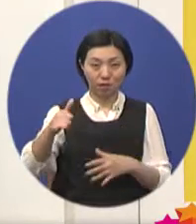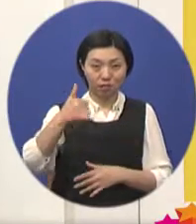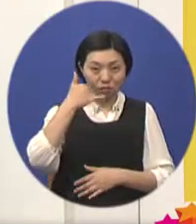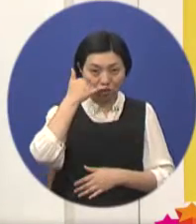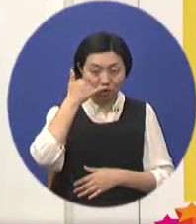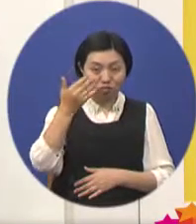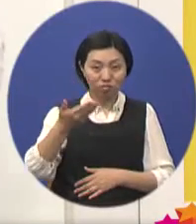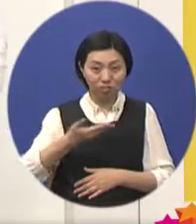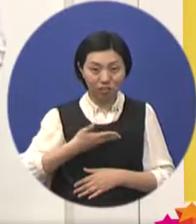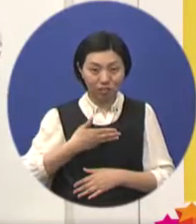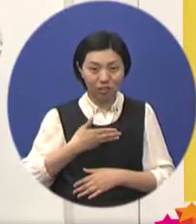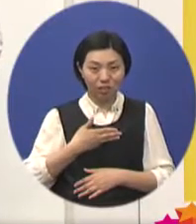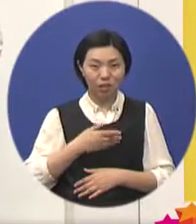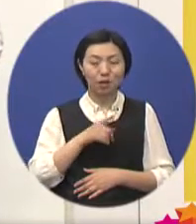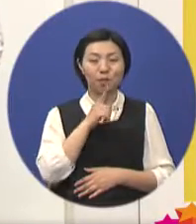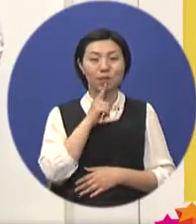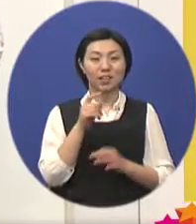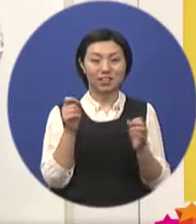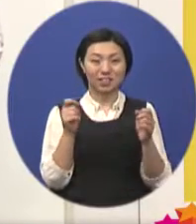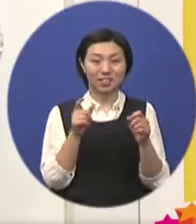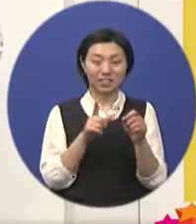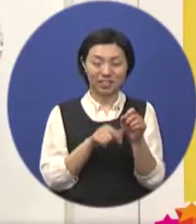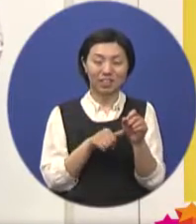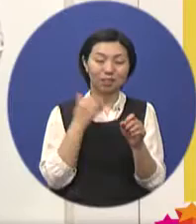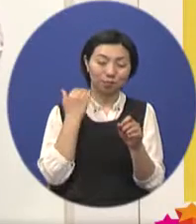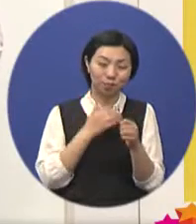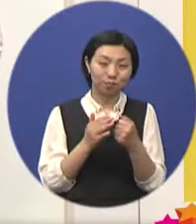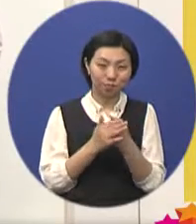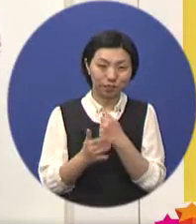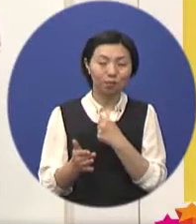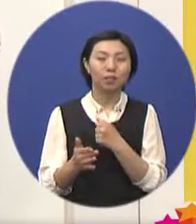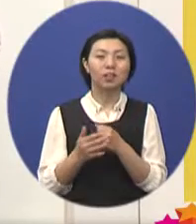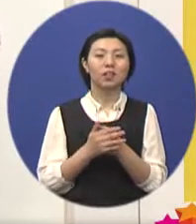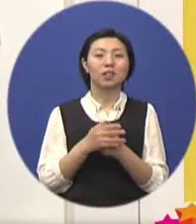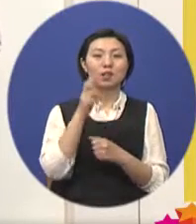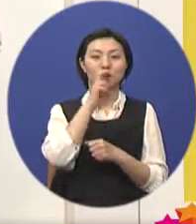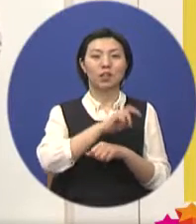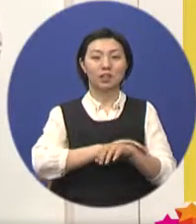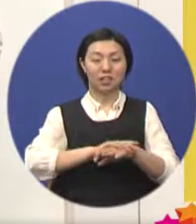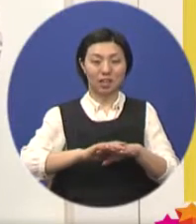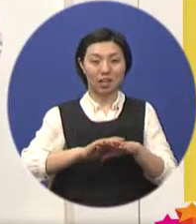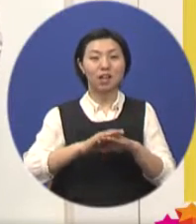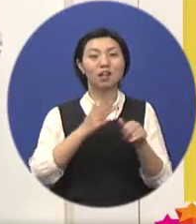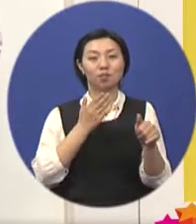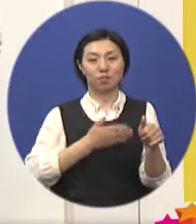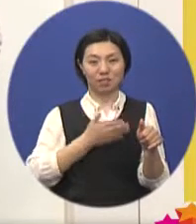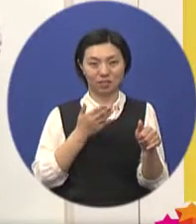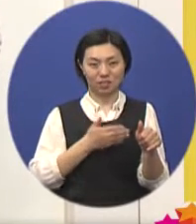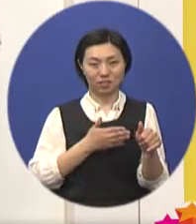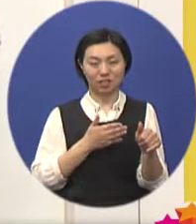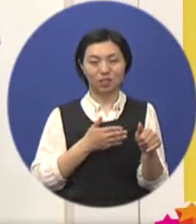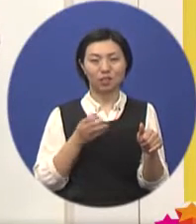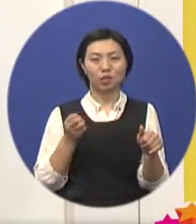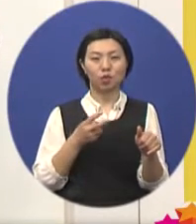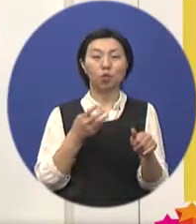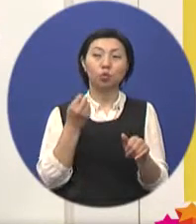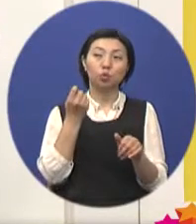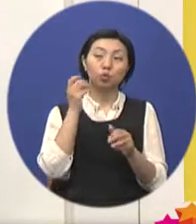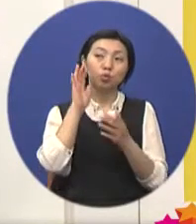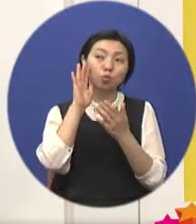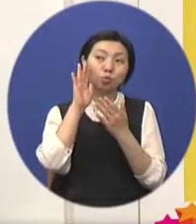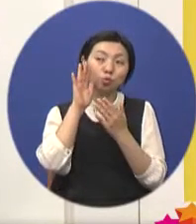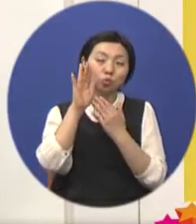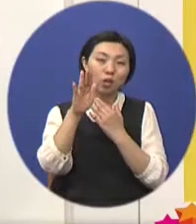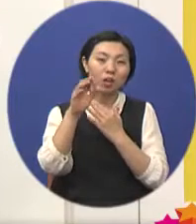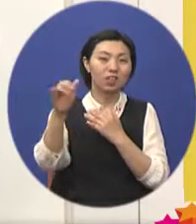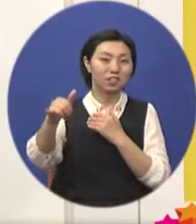자, 말씀은 요만큼만 나누고 시간이 없어서요. 예, 감사합니다. 네, 노래 잘 불러주시고 또. 예. 또 얼마 후에 다시